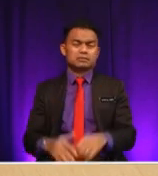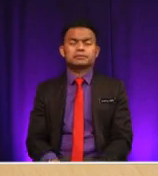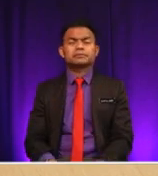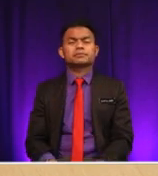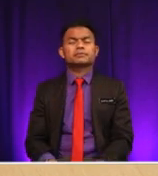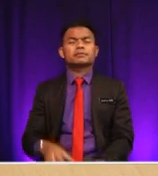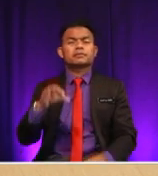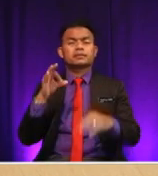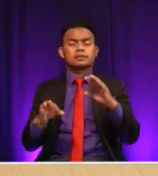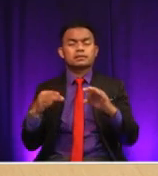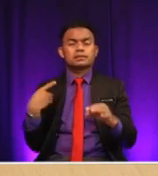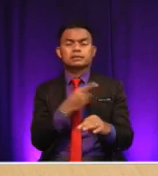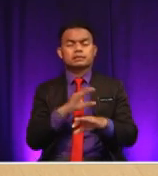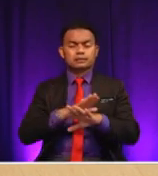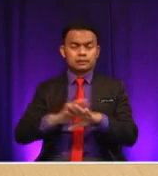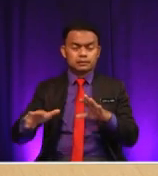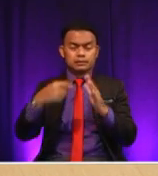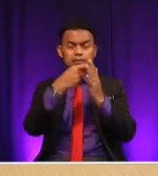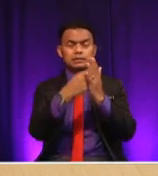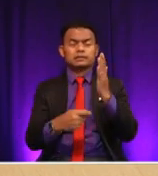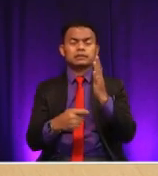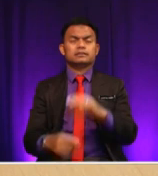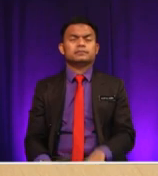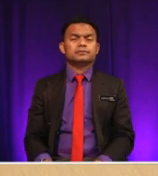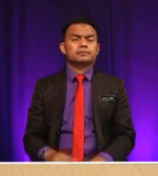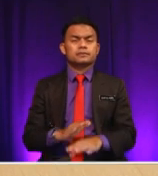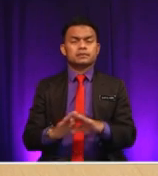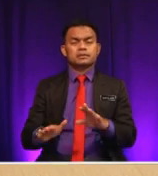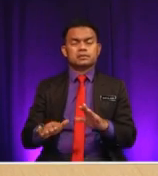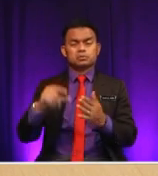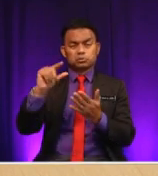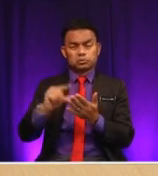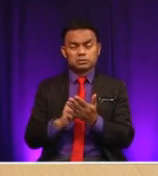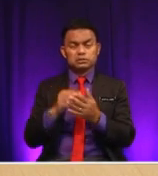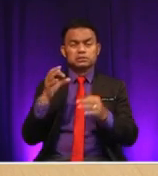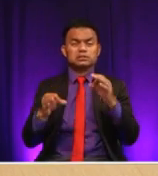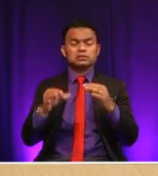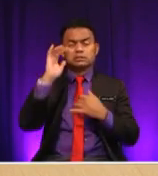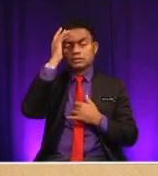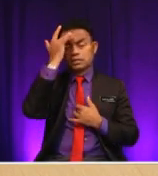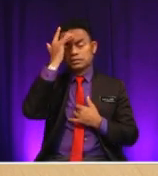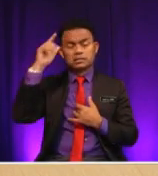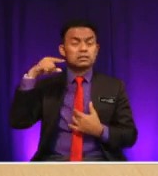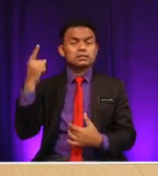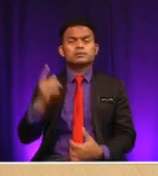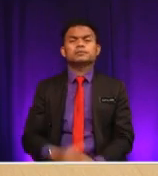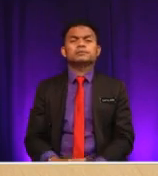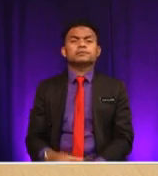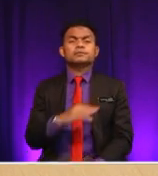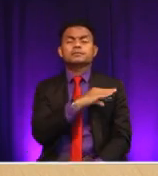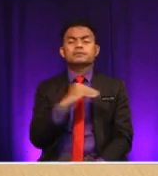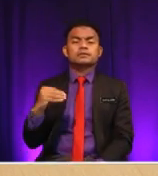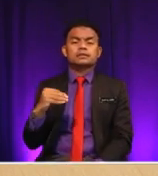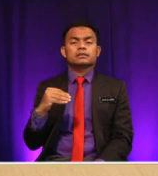mempunyai banyak harta tidak akan berguna sekiranya kesehatan kita tercacas Oke dan pada maksud